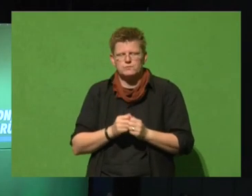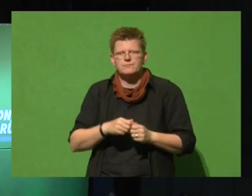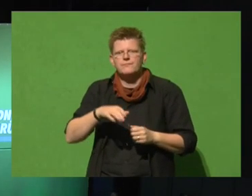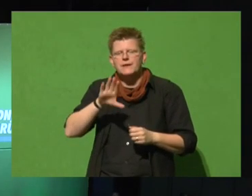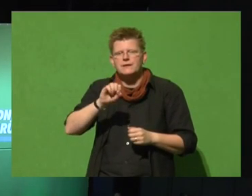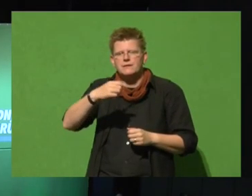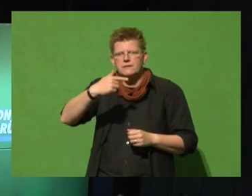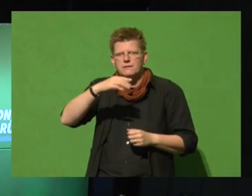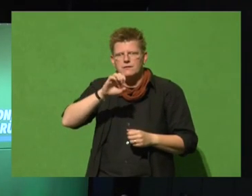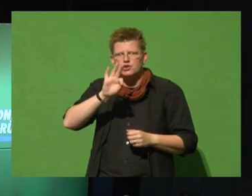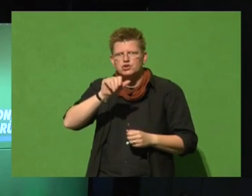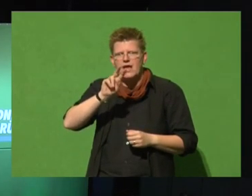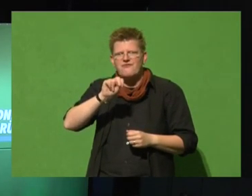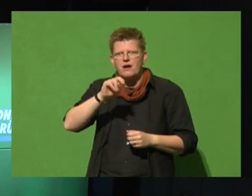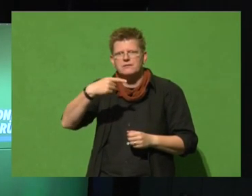Köln.